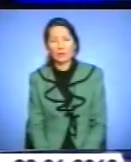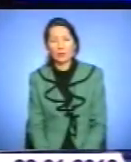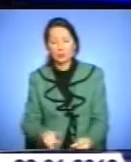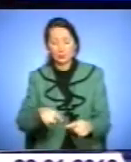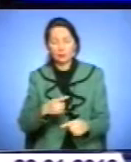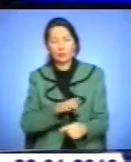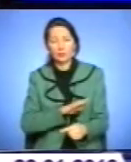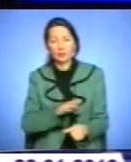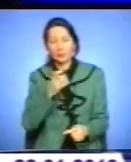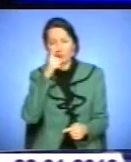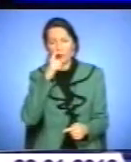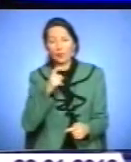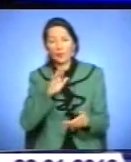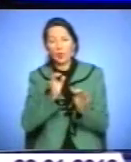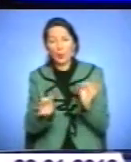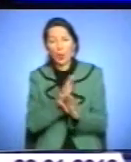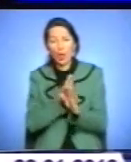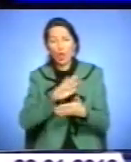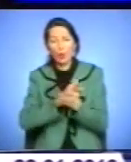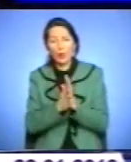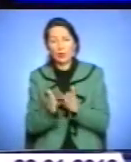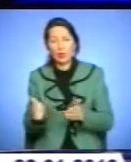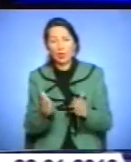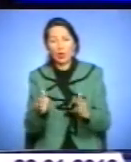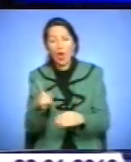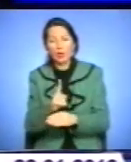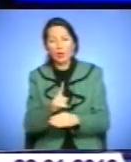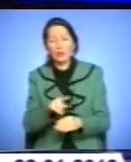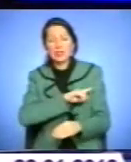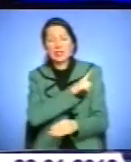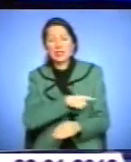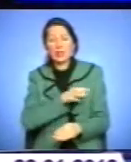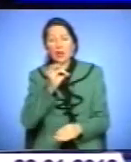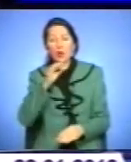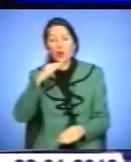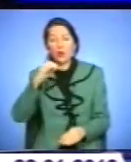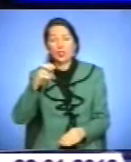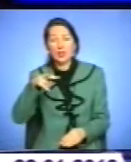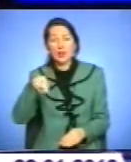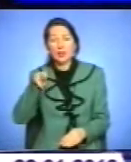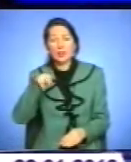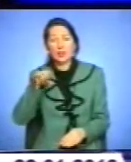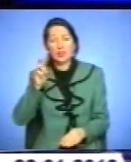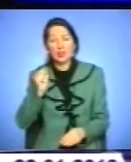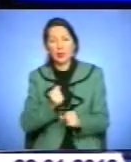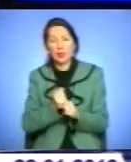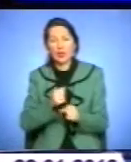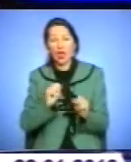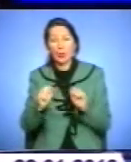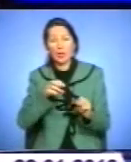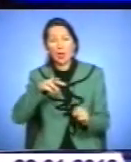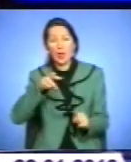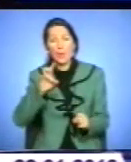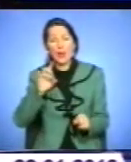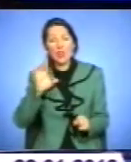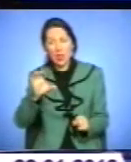Через несприятливі погодні умови на дорогах Тернопільщини спостерігається сильна ожеледиця. Працівники управління МНС в області закликають